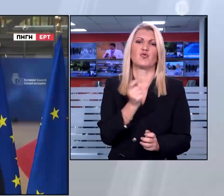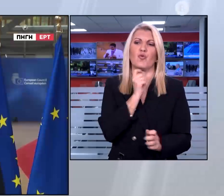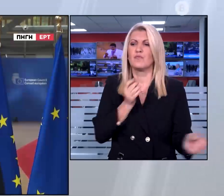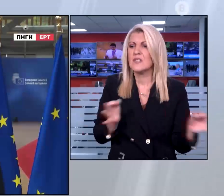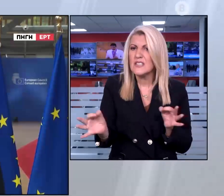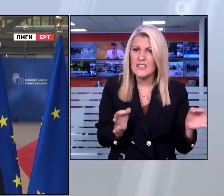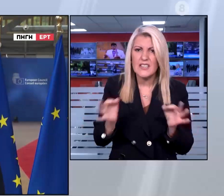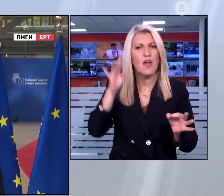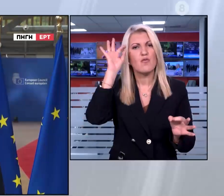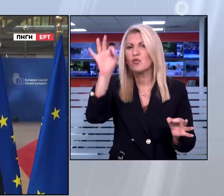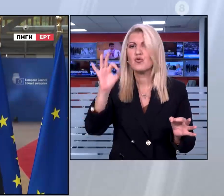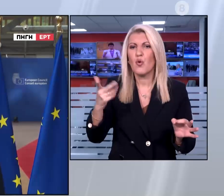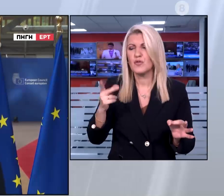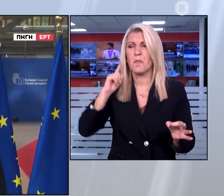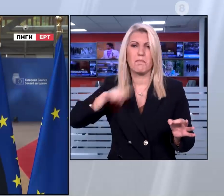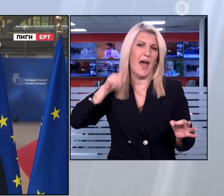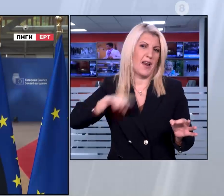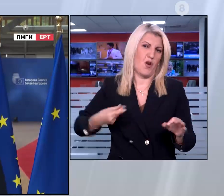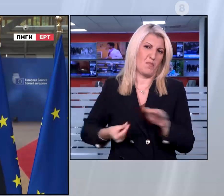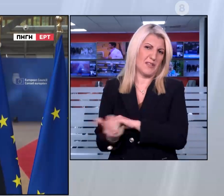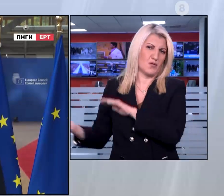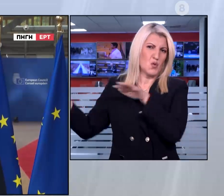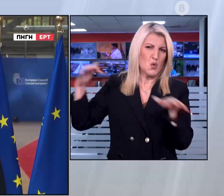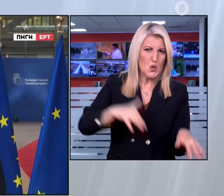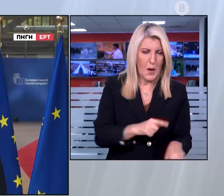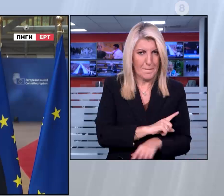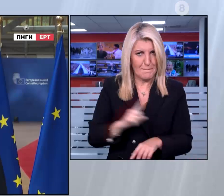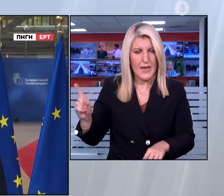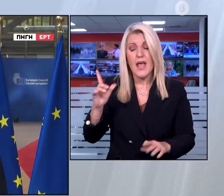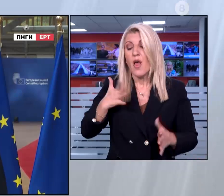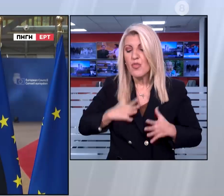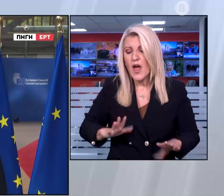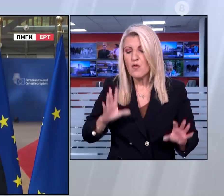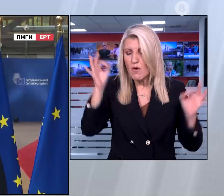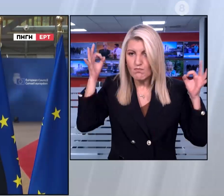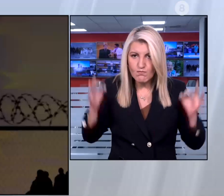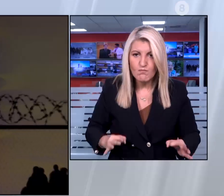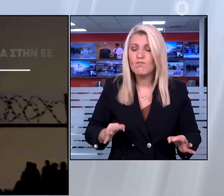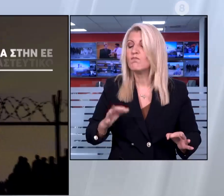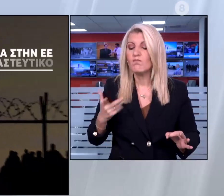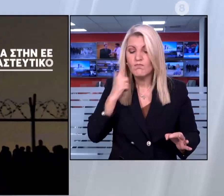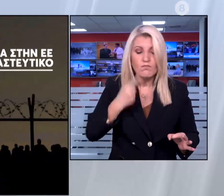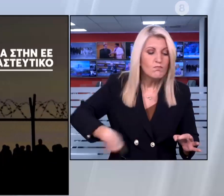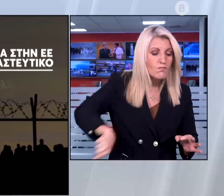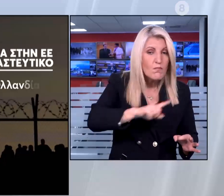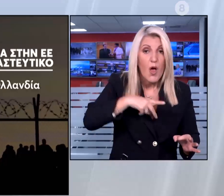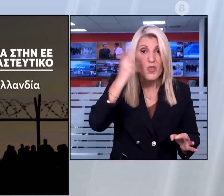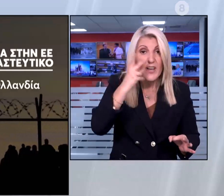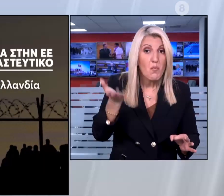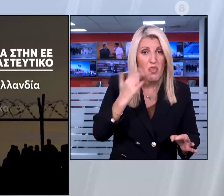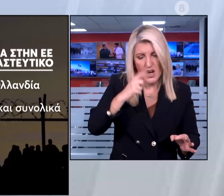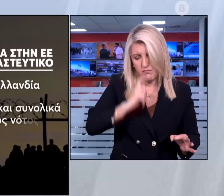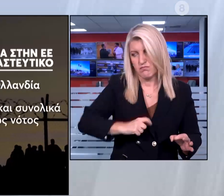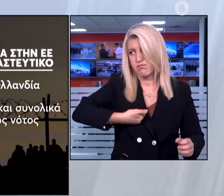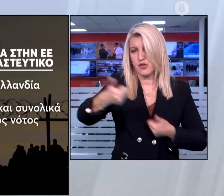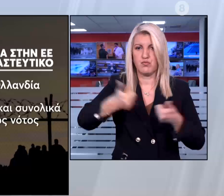μετανάστευσης. Αυτό το οποίο λείπει από την ευρωπαϊκή μας στρατηγική είναι μια αποτελεσματική πολιτική επιστροφών. Τρία είναι τα κυριότερα στρατόπεδα. Το πρώτο